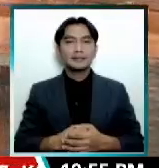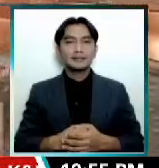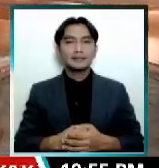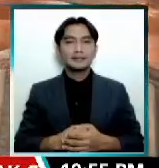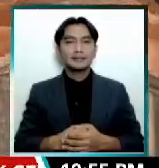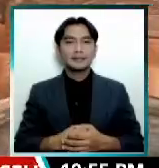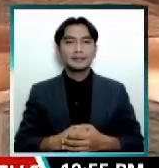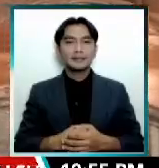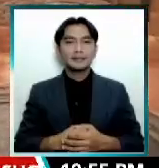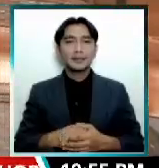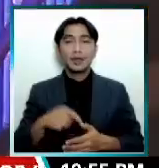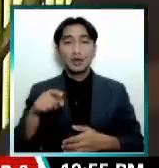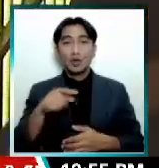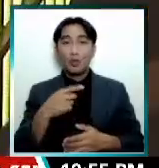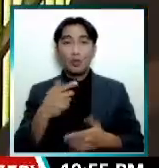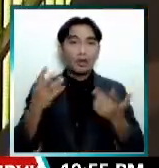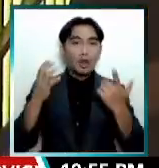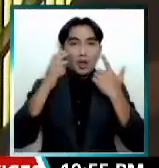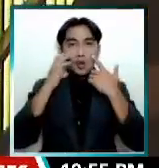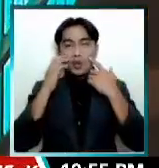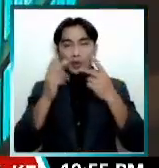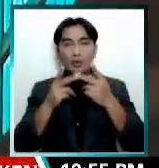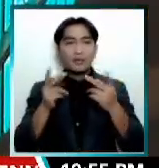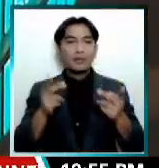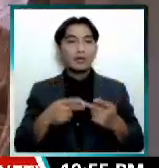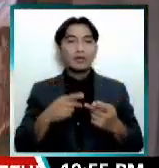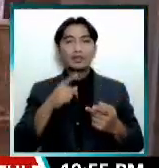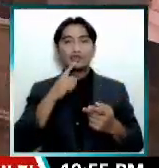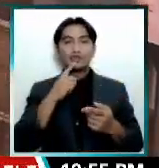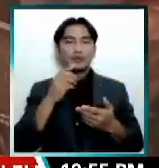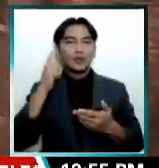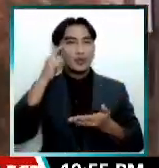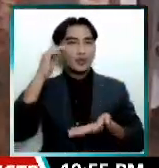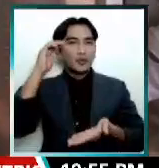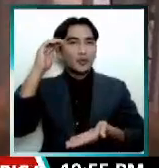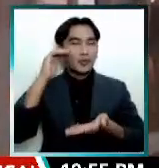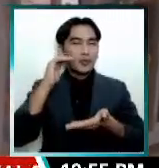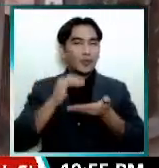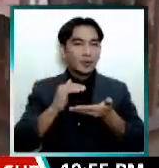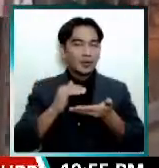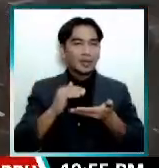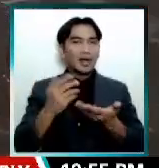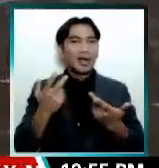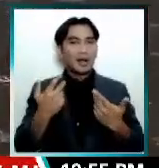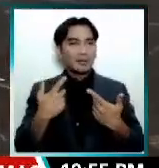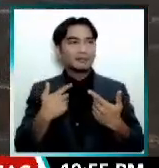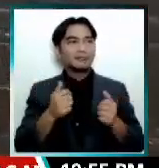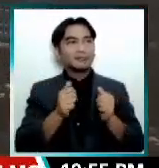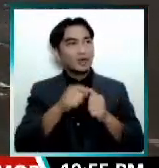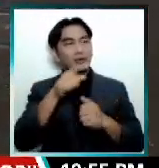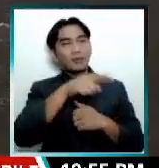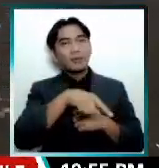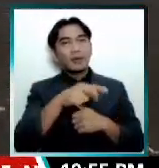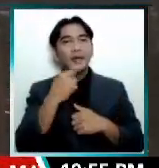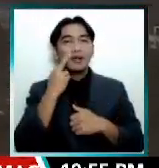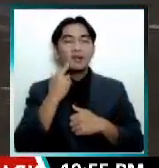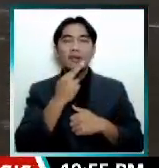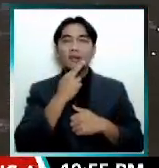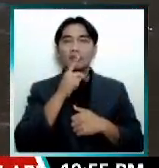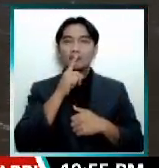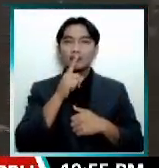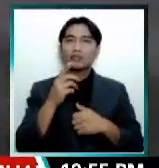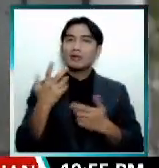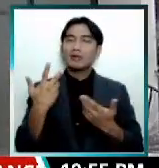Chill out place na perfect for unwinding on a Friday night? Isama na dyan ang mga restaurant with amazing views sa